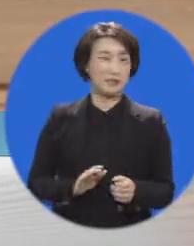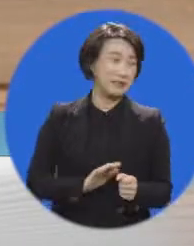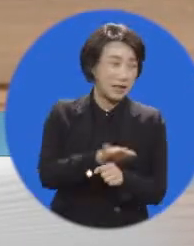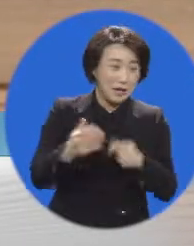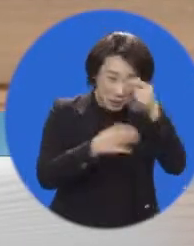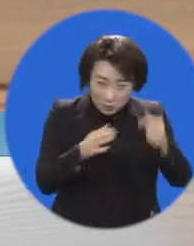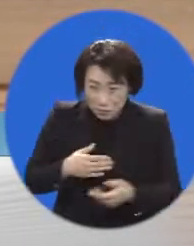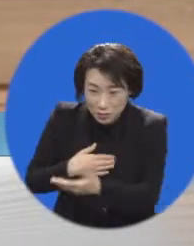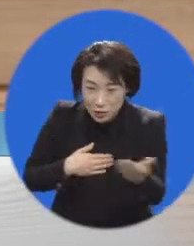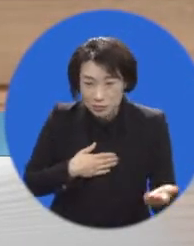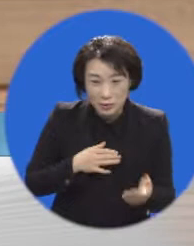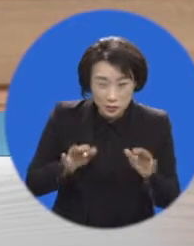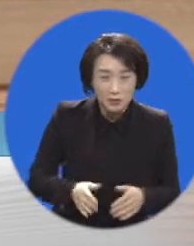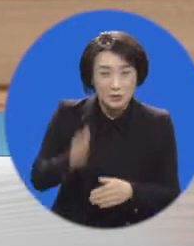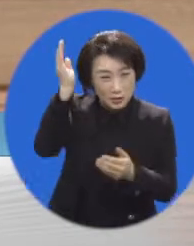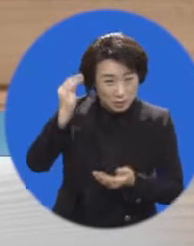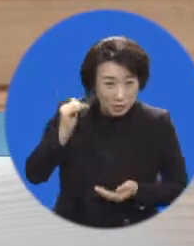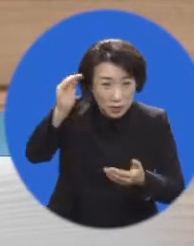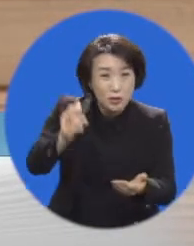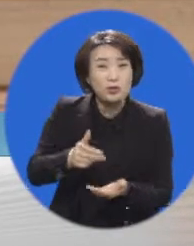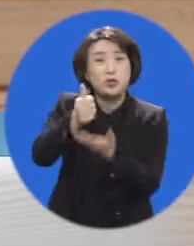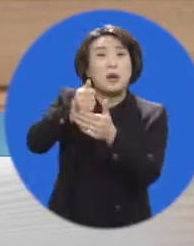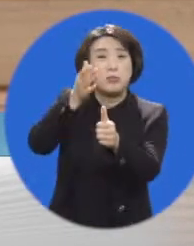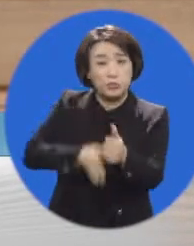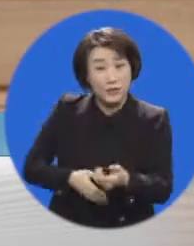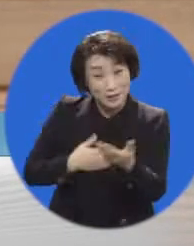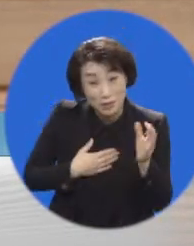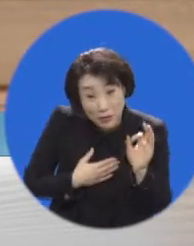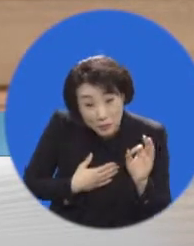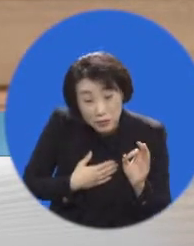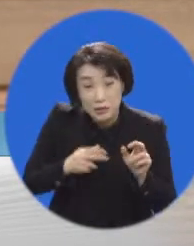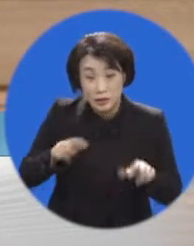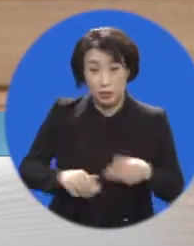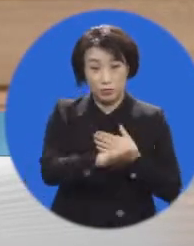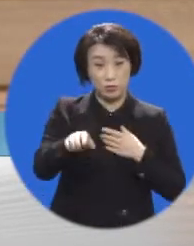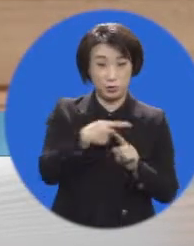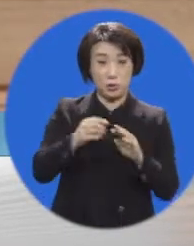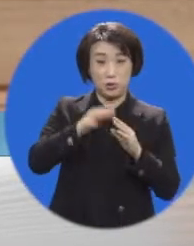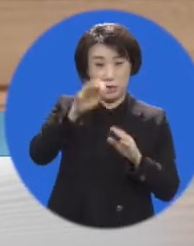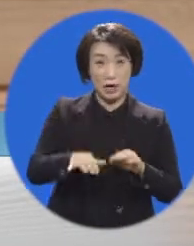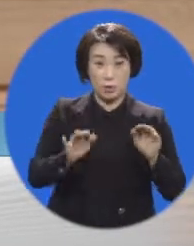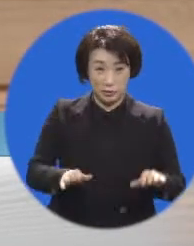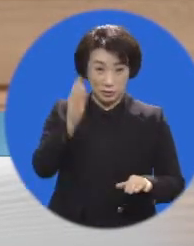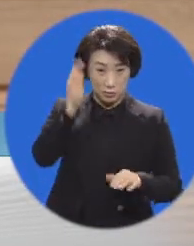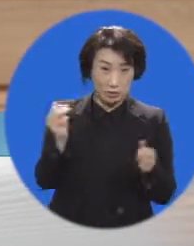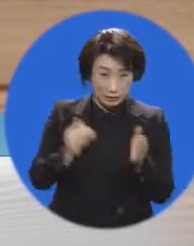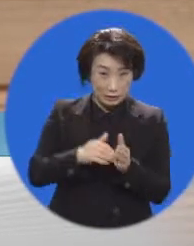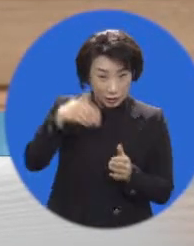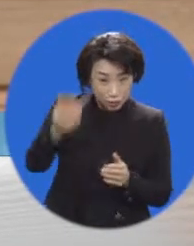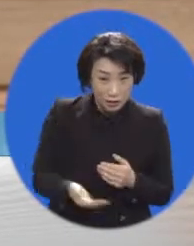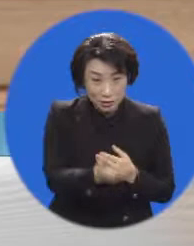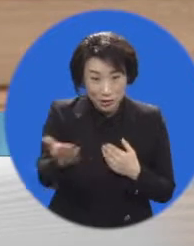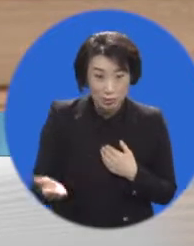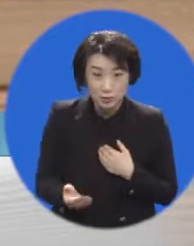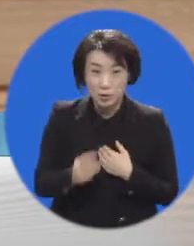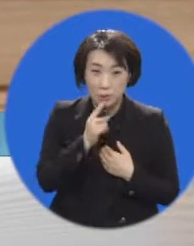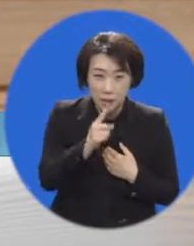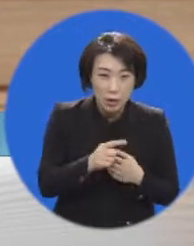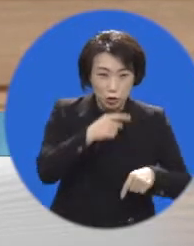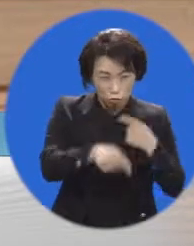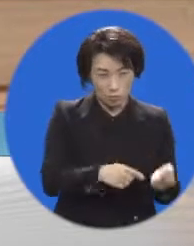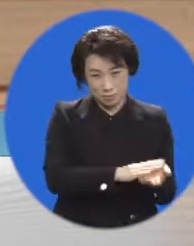우리 주님의 부탁이지. 이제는 우리 교회가 오늘 설교를 마친 다음부터는 언어가